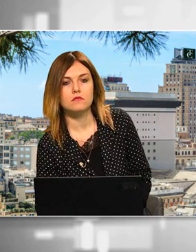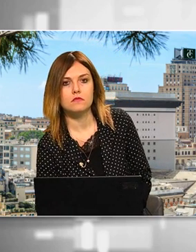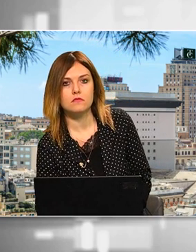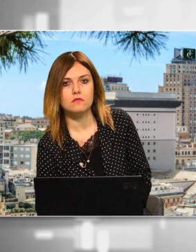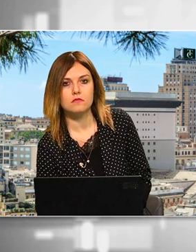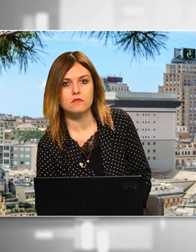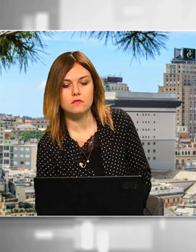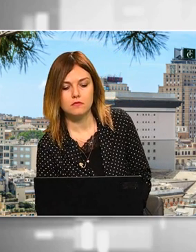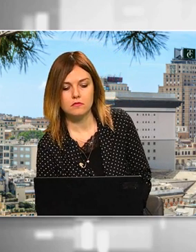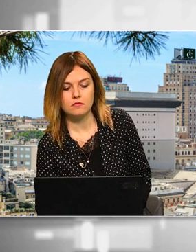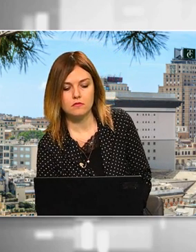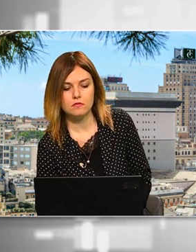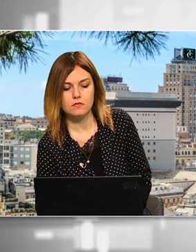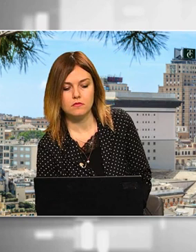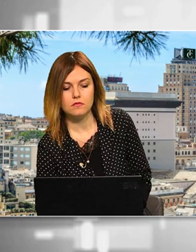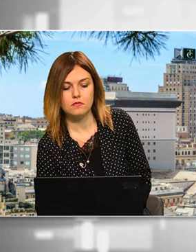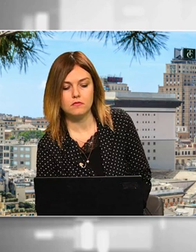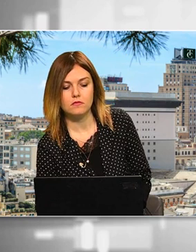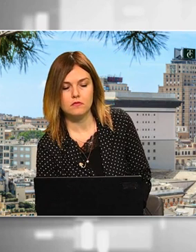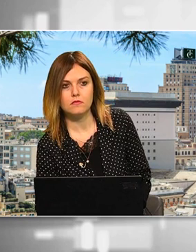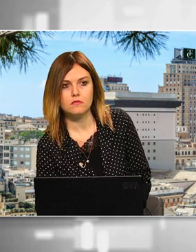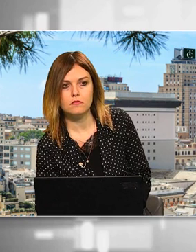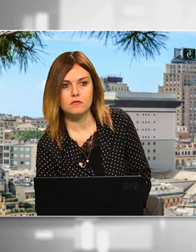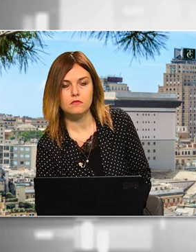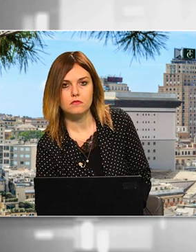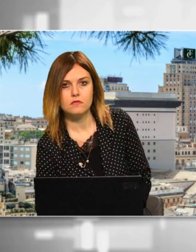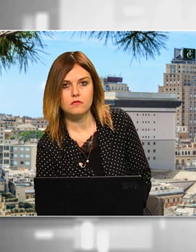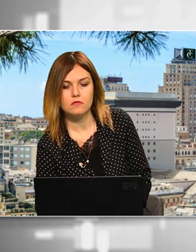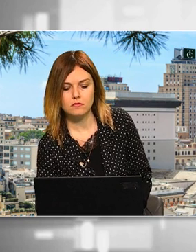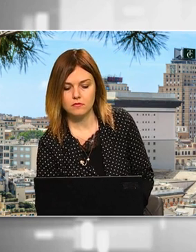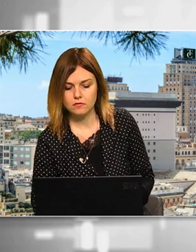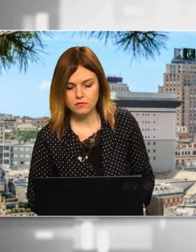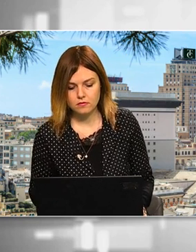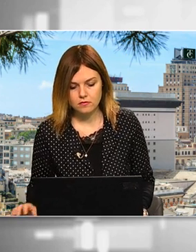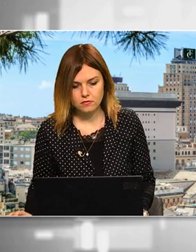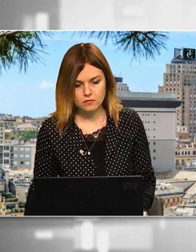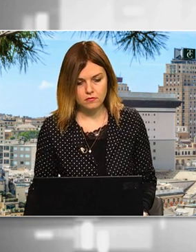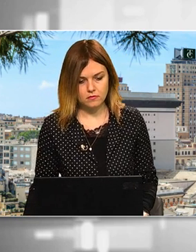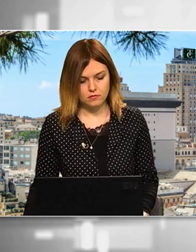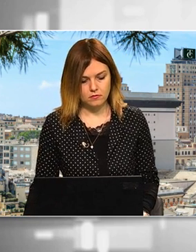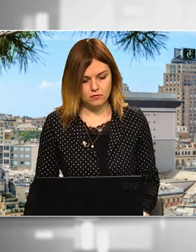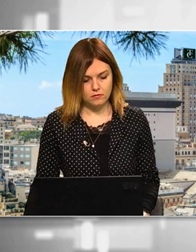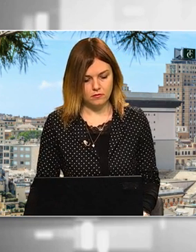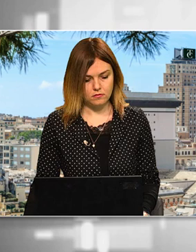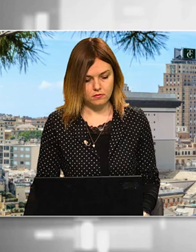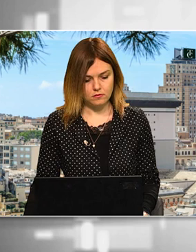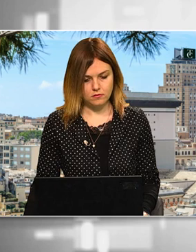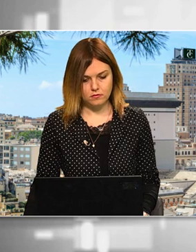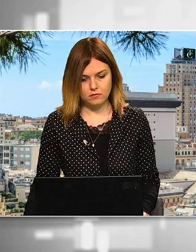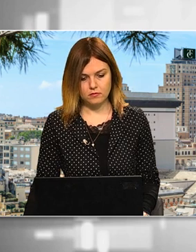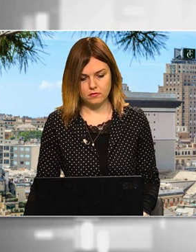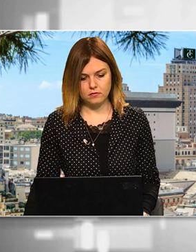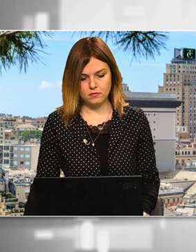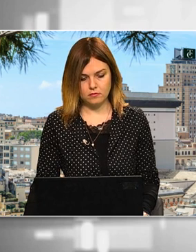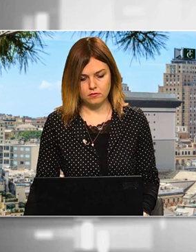hanno attraversato per esempio il tesseramento gonfiato in altre realtà d'Italia, quindi non voglio assolutamente accostare